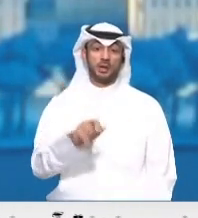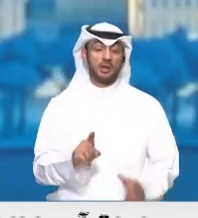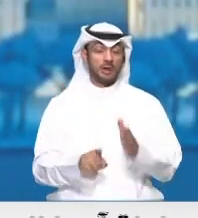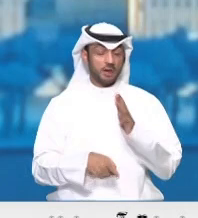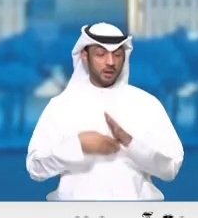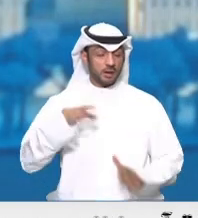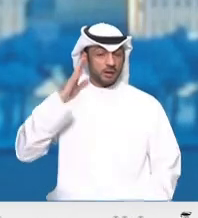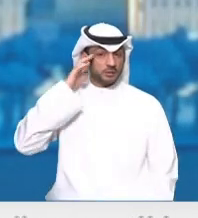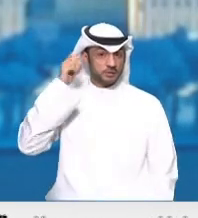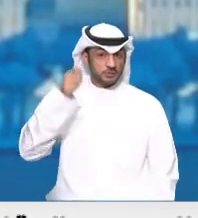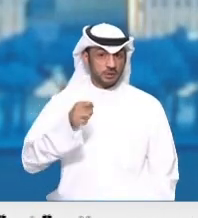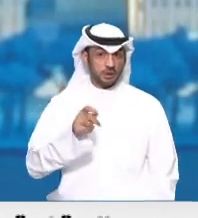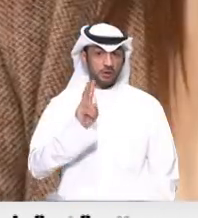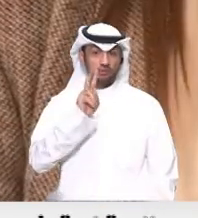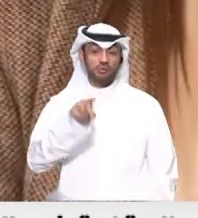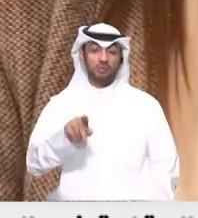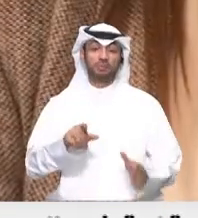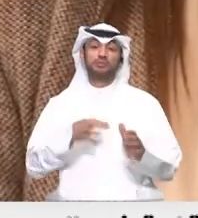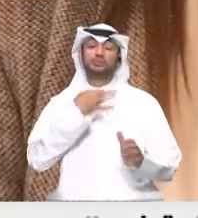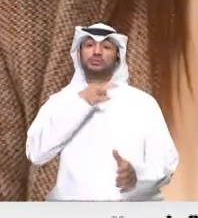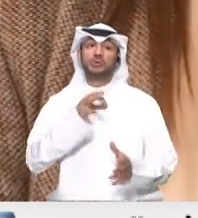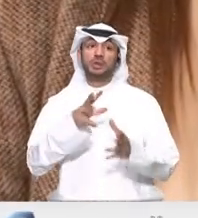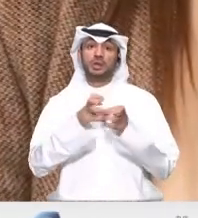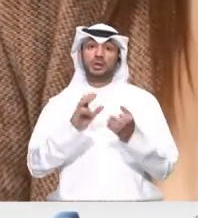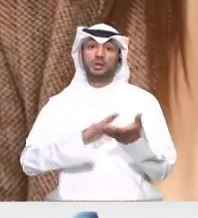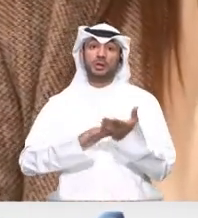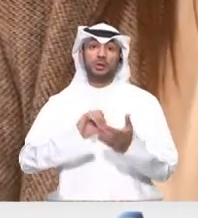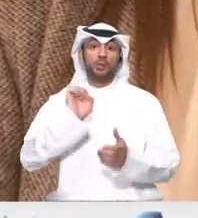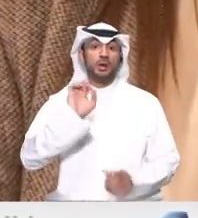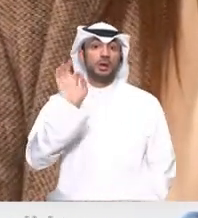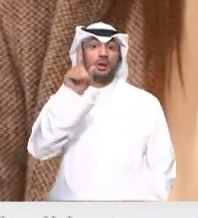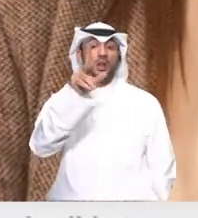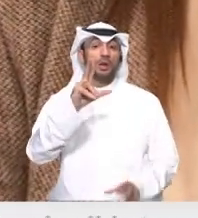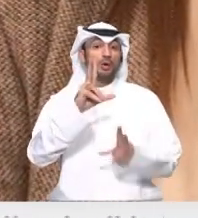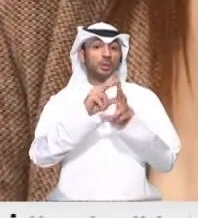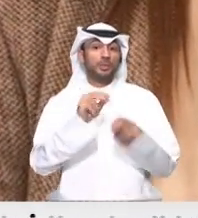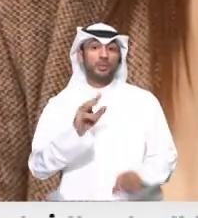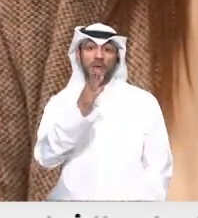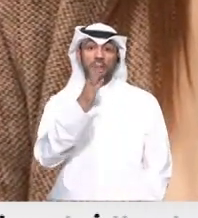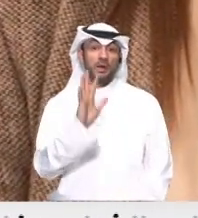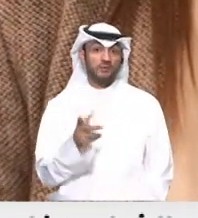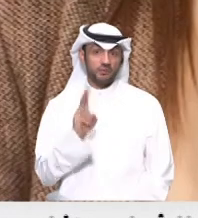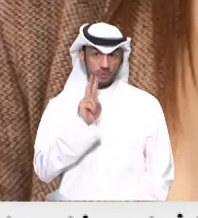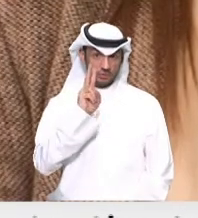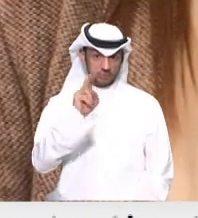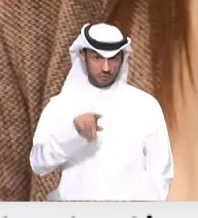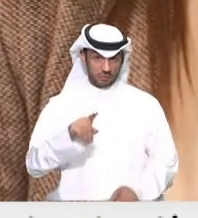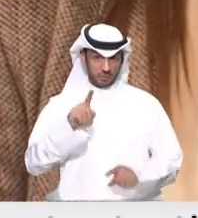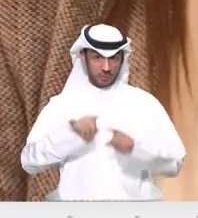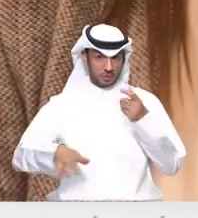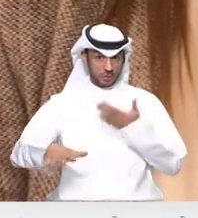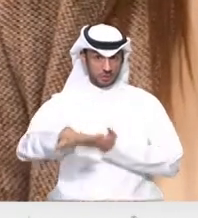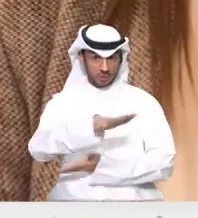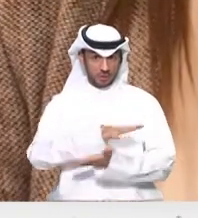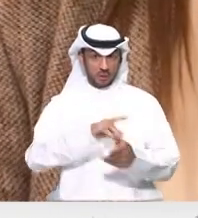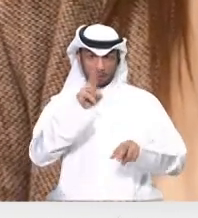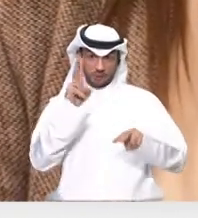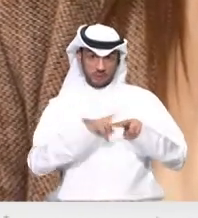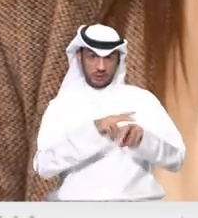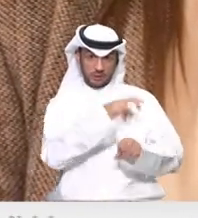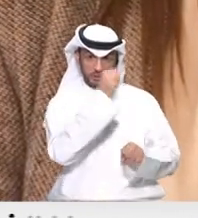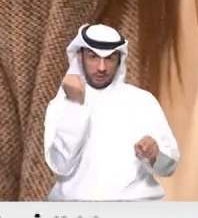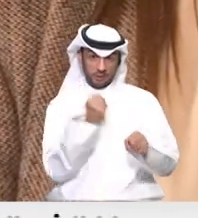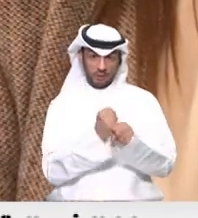أهلا بك، ما جديد تطورات المشهد الميداني لديك مي، وأيضا ما حجم وطبيعة استهداف الاحتلال